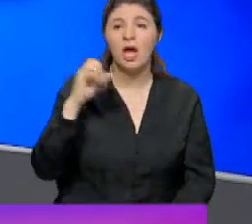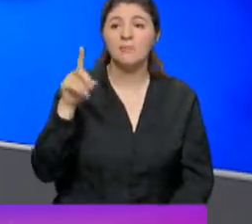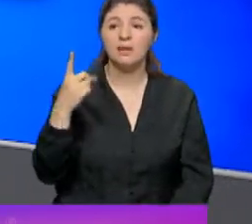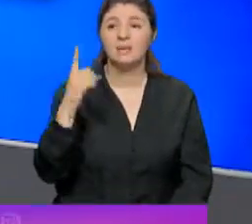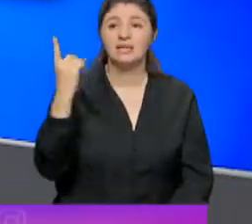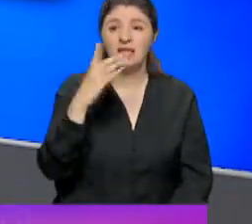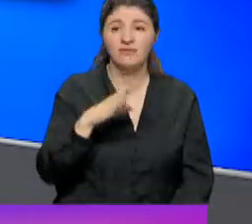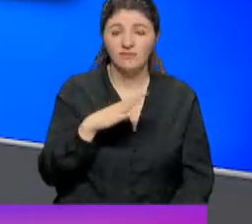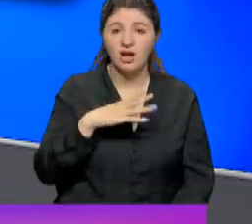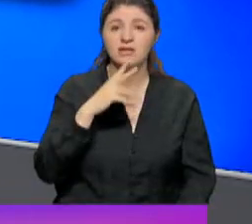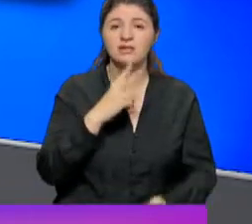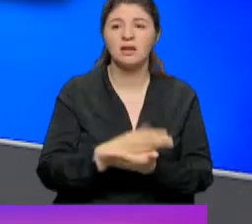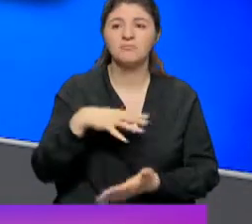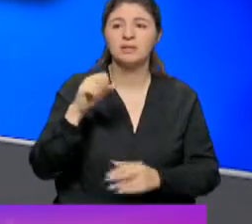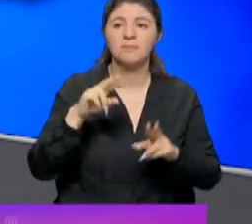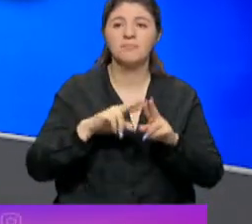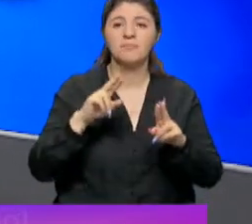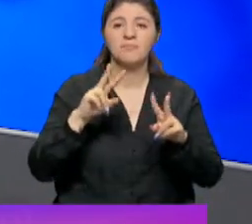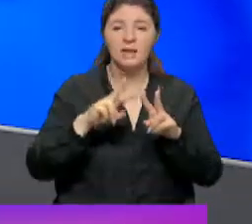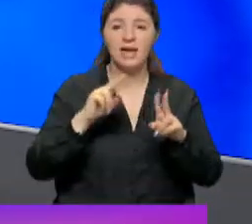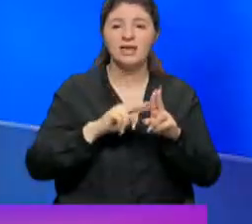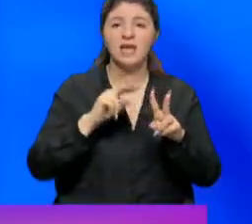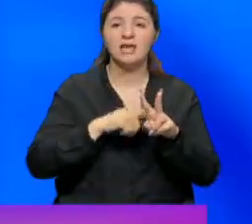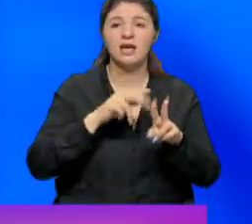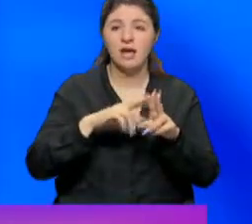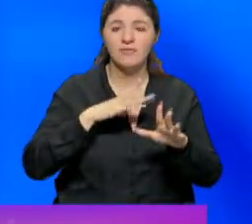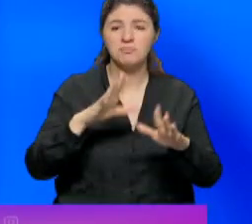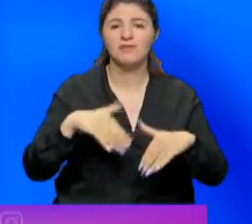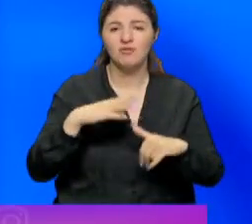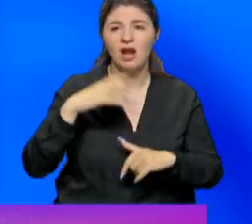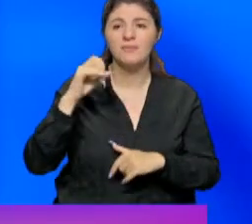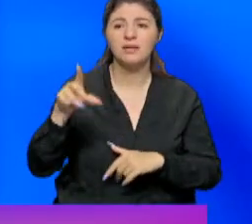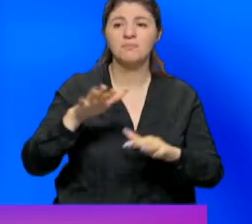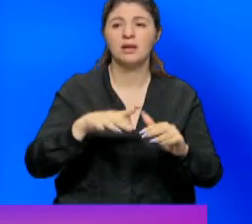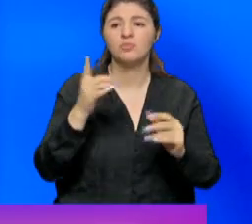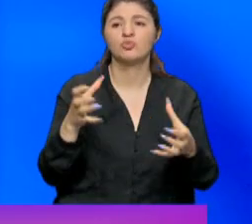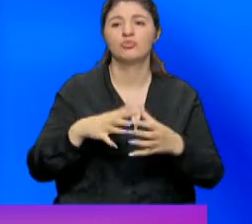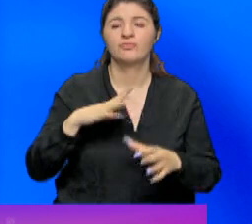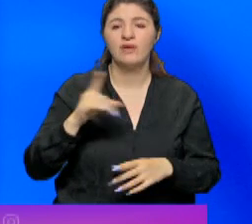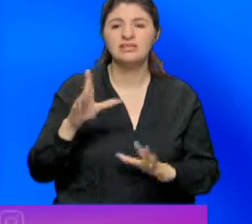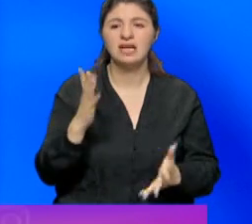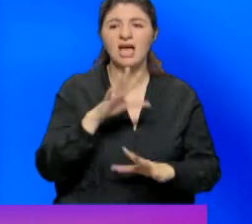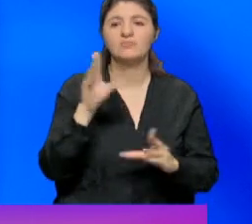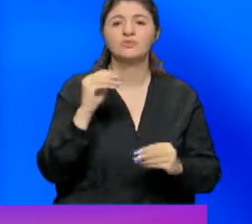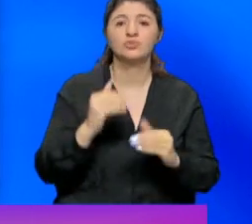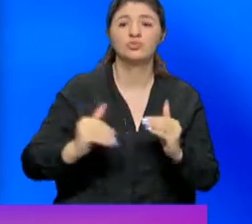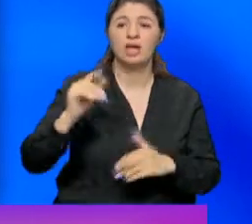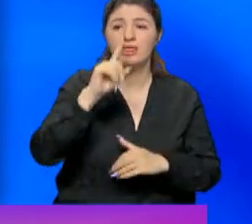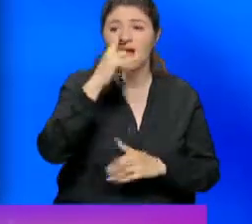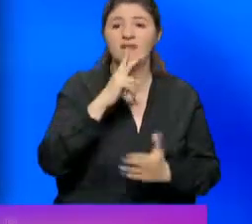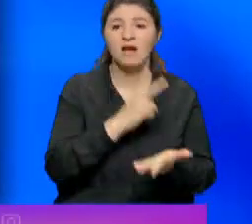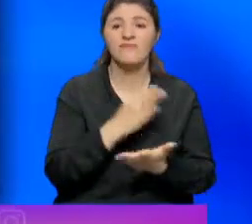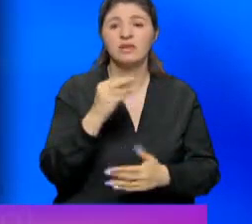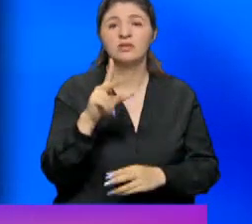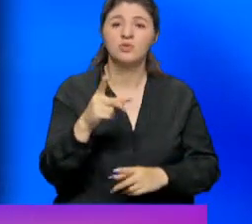AK Parti'nin birliği var Karar Organı bekle kavat bir parlamento at AK Parti'nin parlamentoda bir grubu var sanki hepsini üzerinde